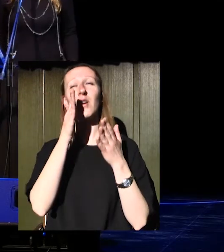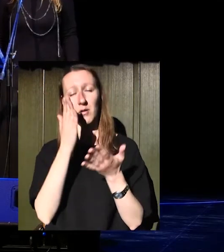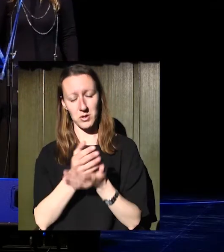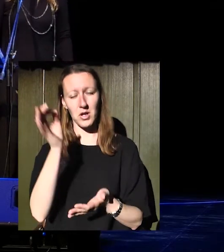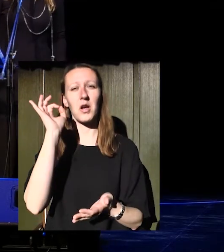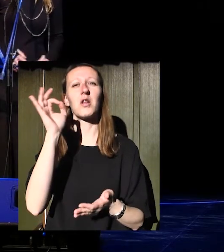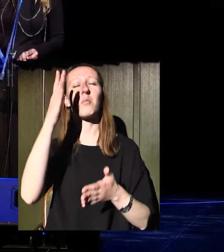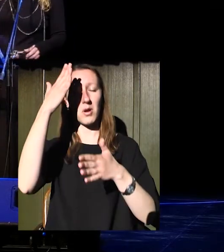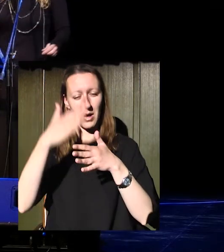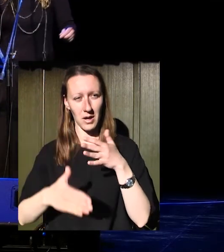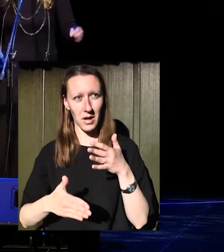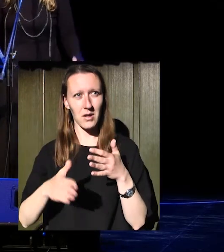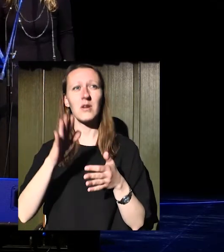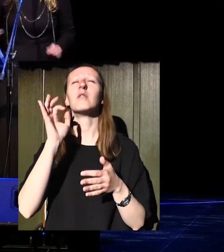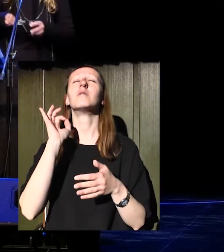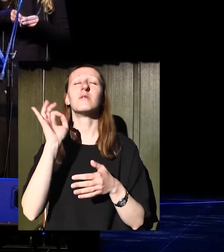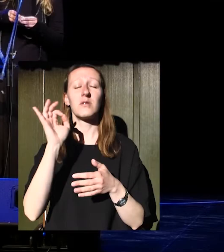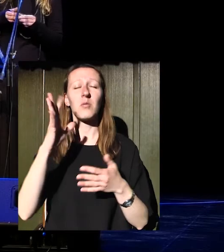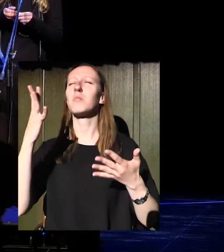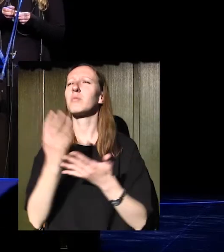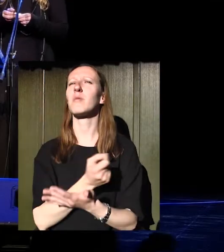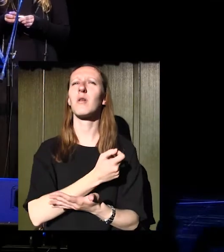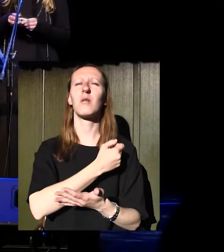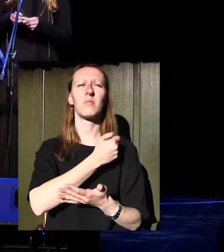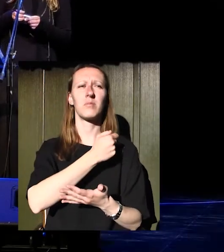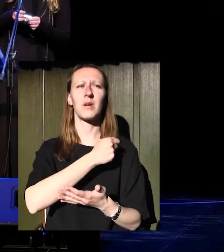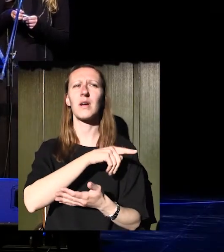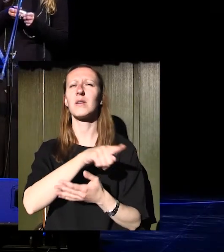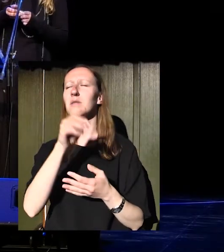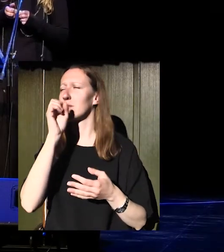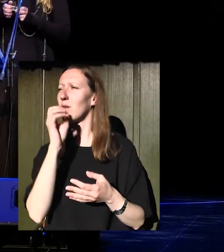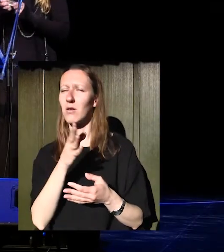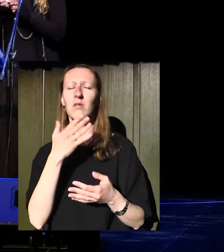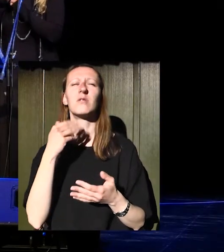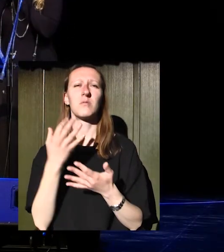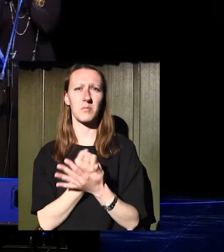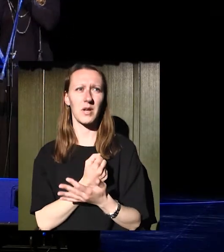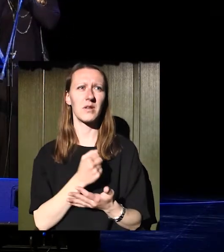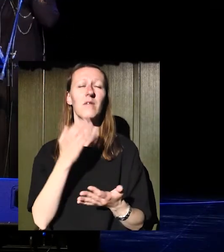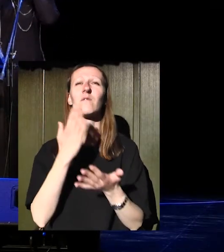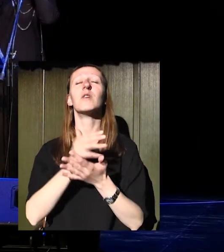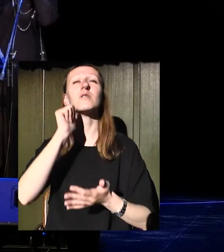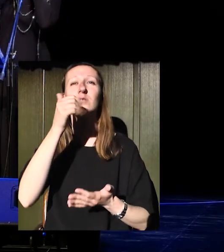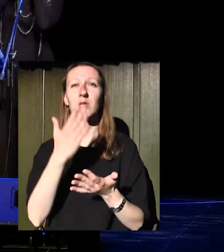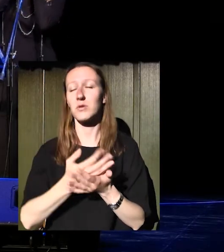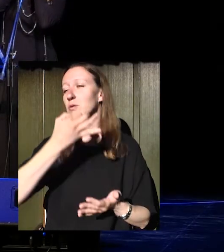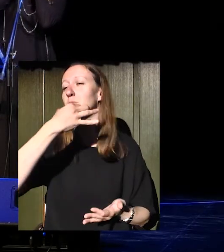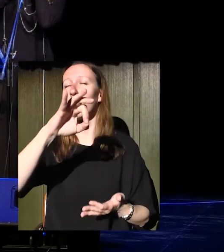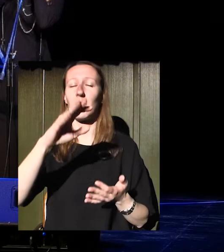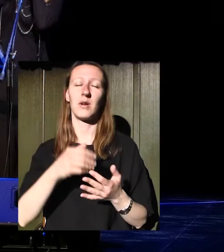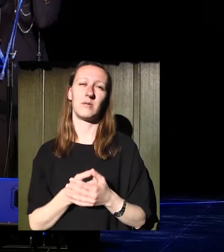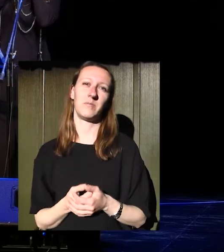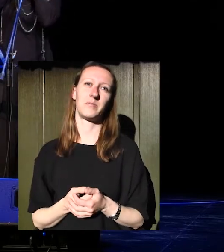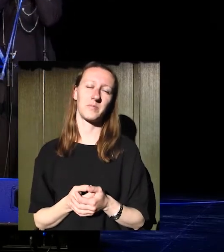vjeruj bit će dobro, na kraju će dobro pobjediti zlo, već sutra bit će